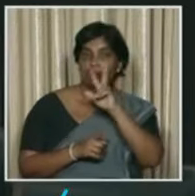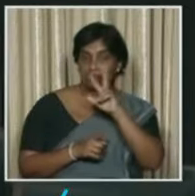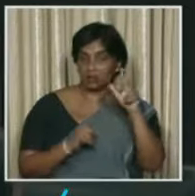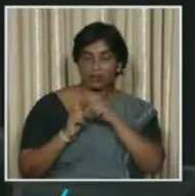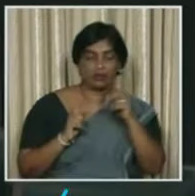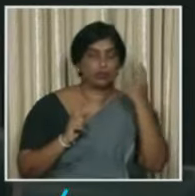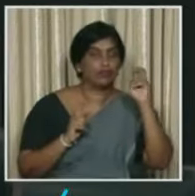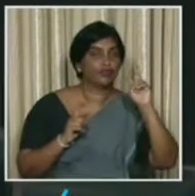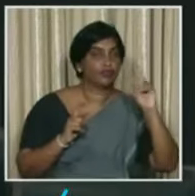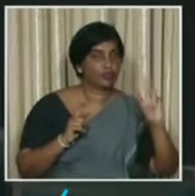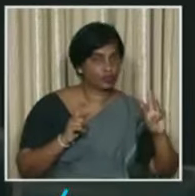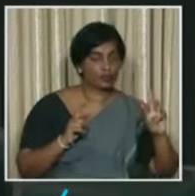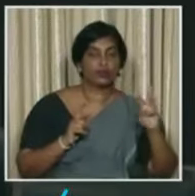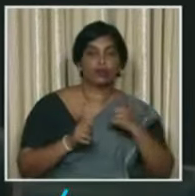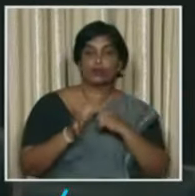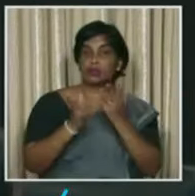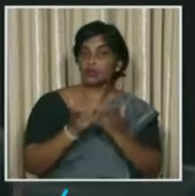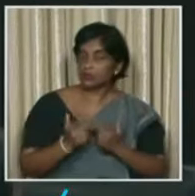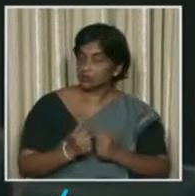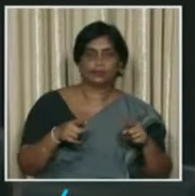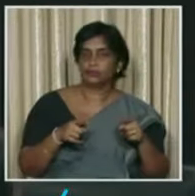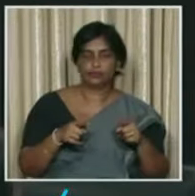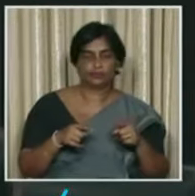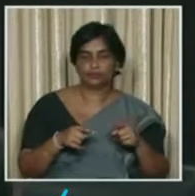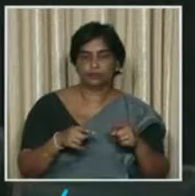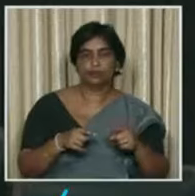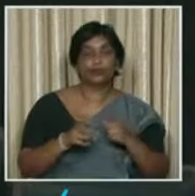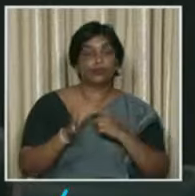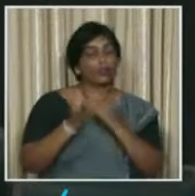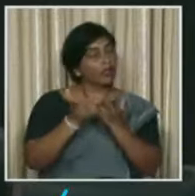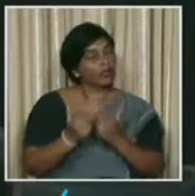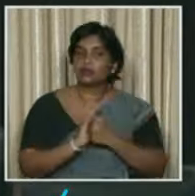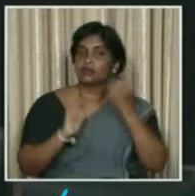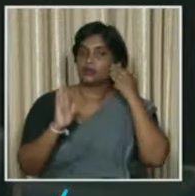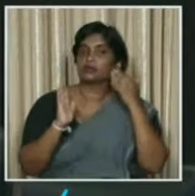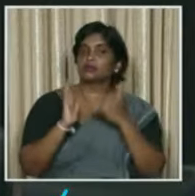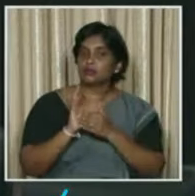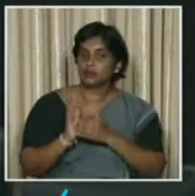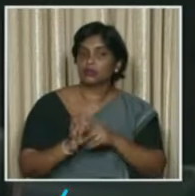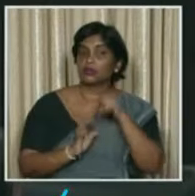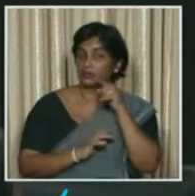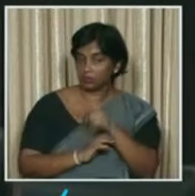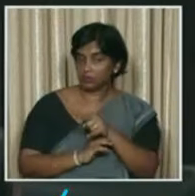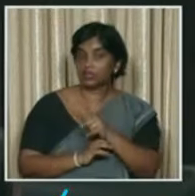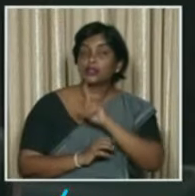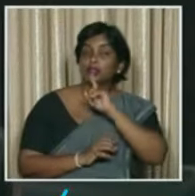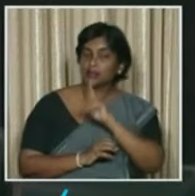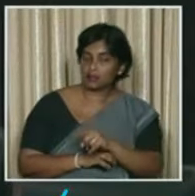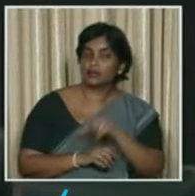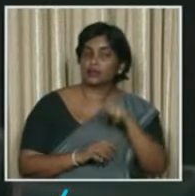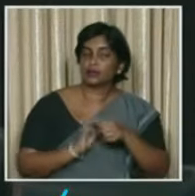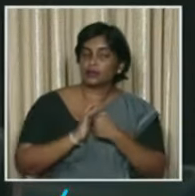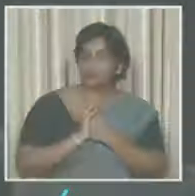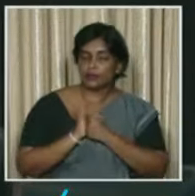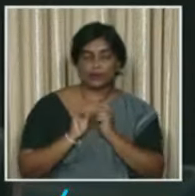ඉඳලා 23 දක්වා වෝහාරික විගණනක් වෙන විගණන හරියන්නේ නැහැ. වෝහාරික විගණනයක් සඳහා ඔබතුමාගේ ඉල්ලීම මේ